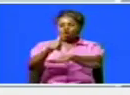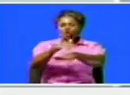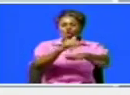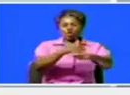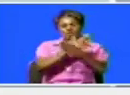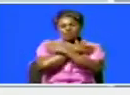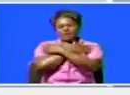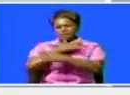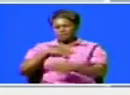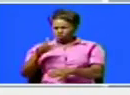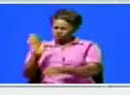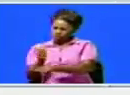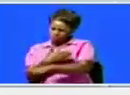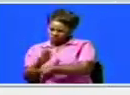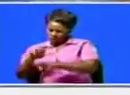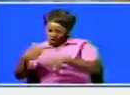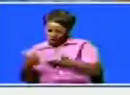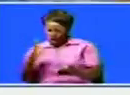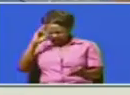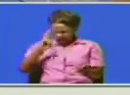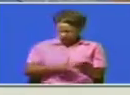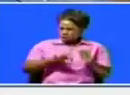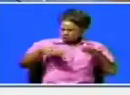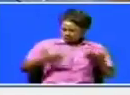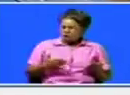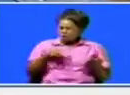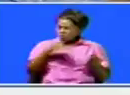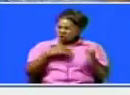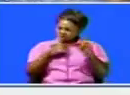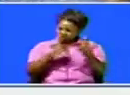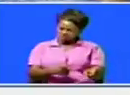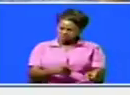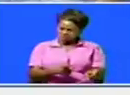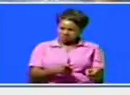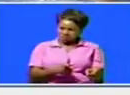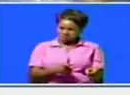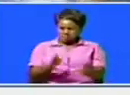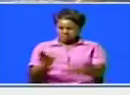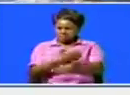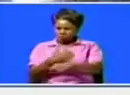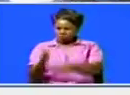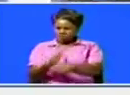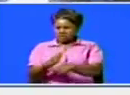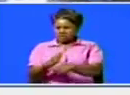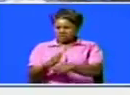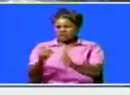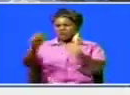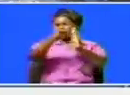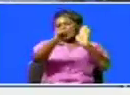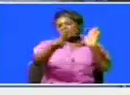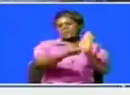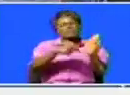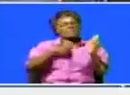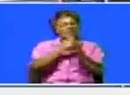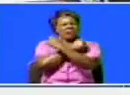kujeni tuimbe. Ulikuwa unafanya music ama ulitambua vipi kwamba una kipaji? In fact, music as a subject. Hiyo ndio subject